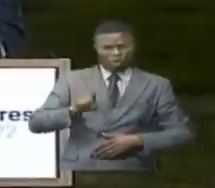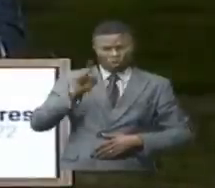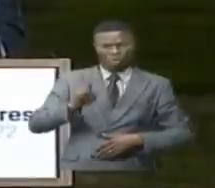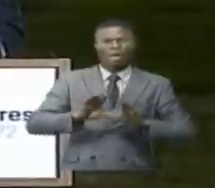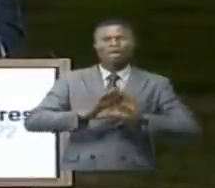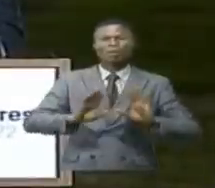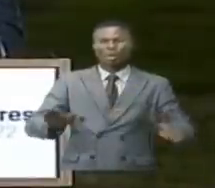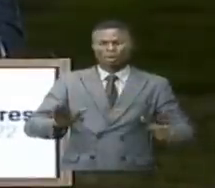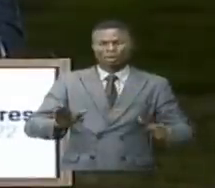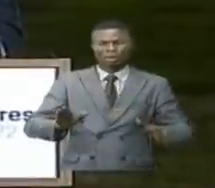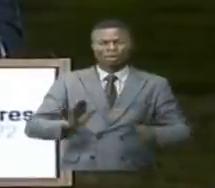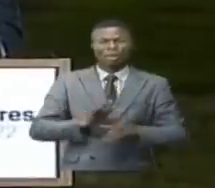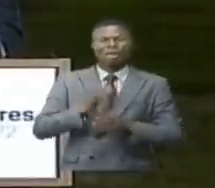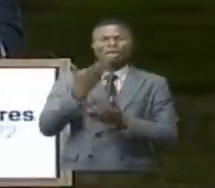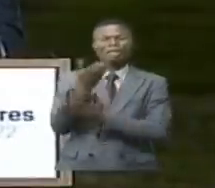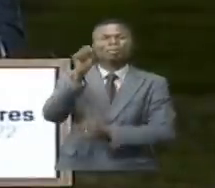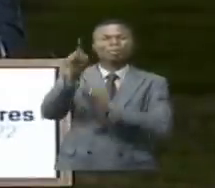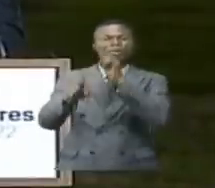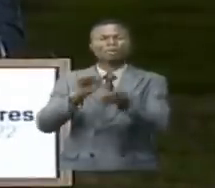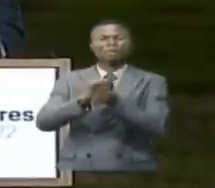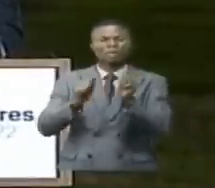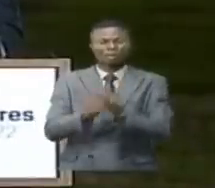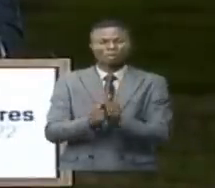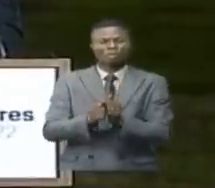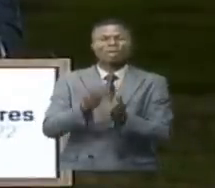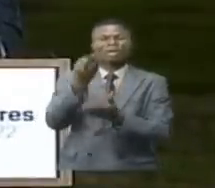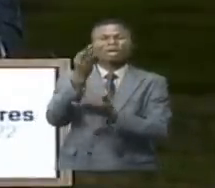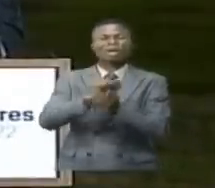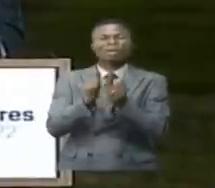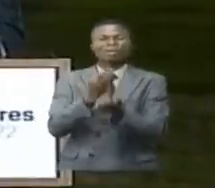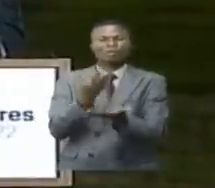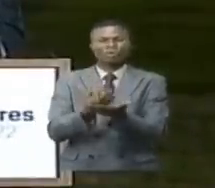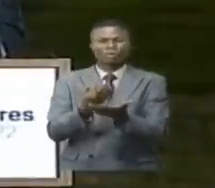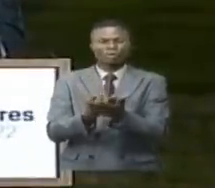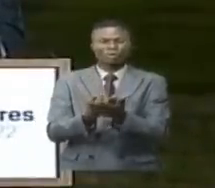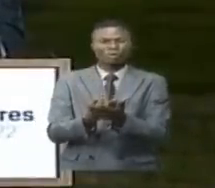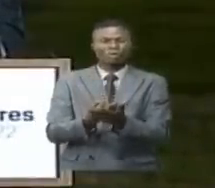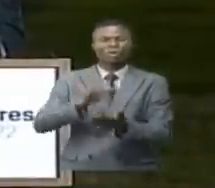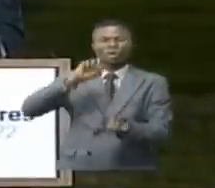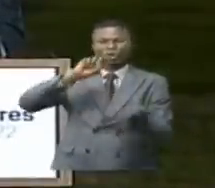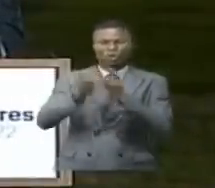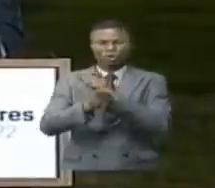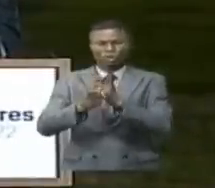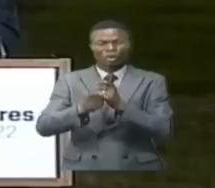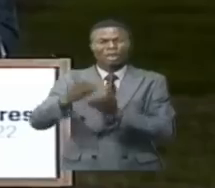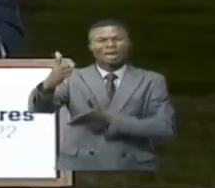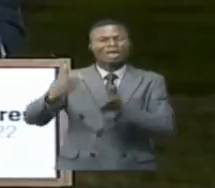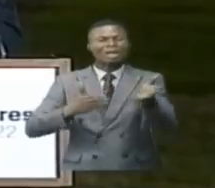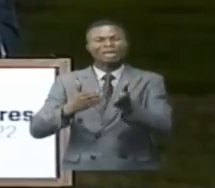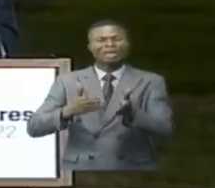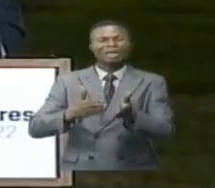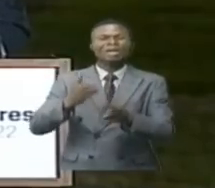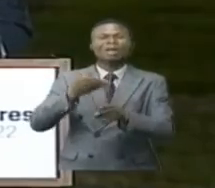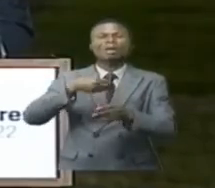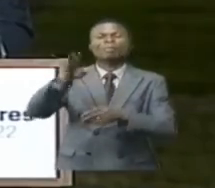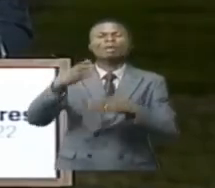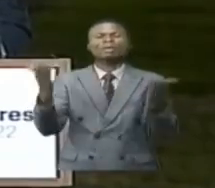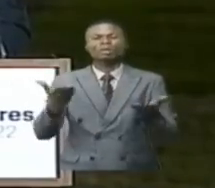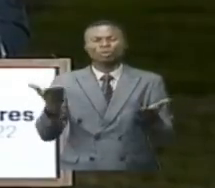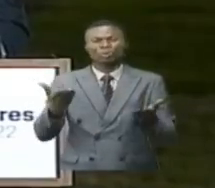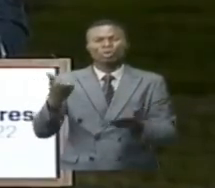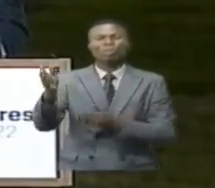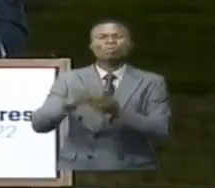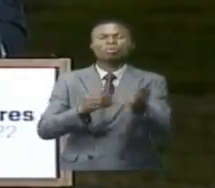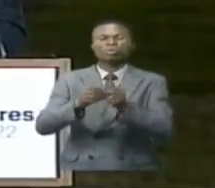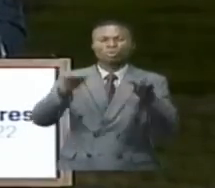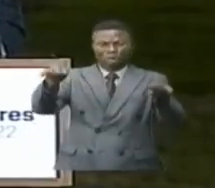également de s'interroger sur les circuits financiers ainsi que les ramifications générées par cette activité au vu de sa prolifération